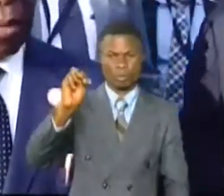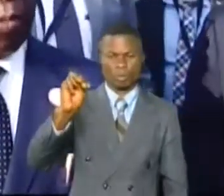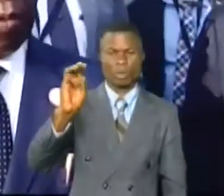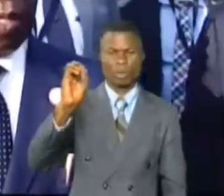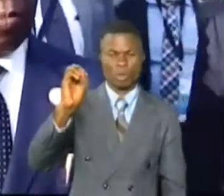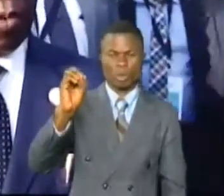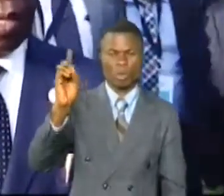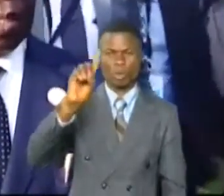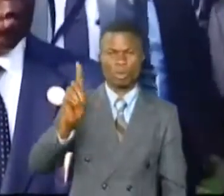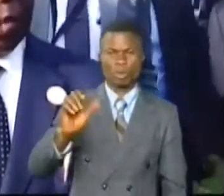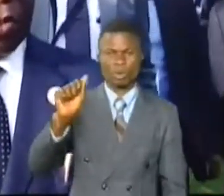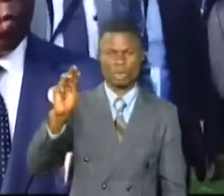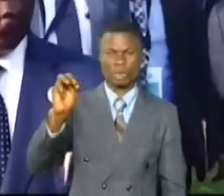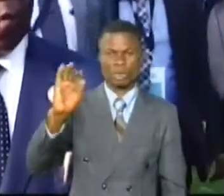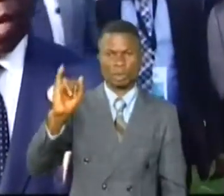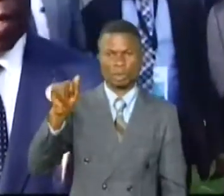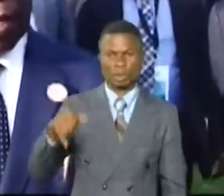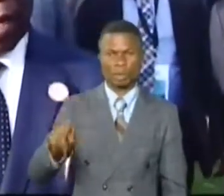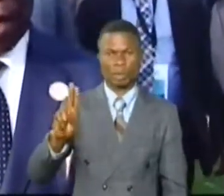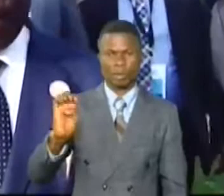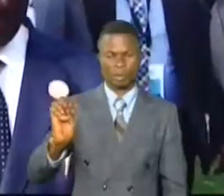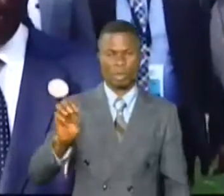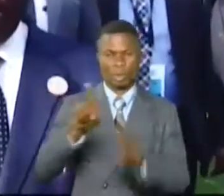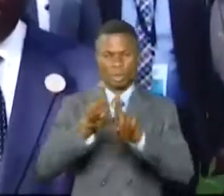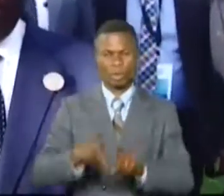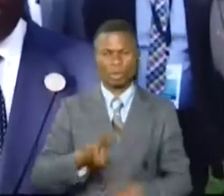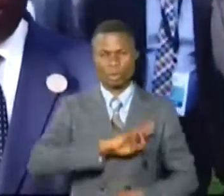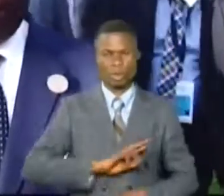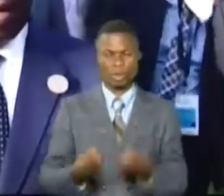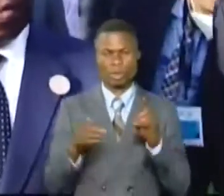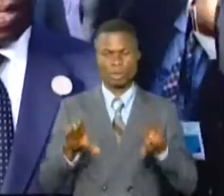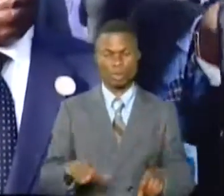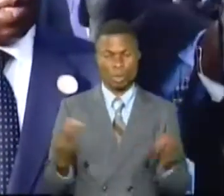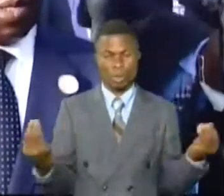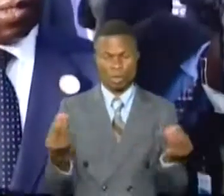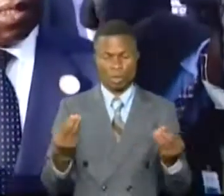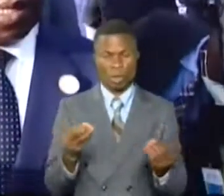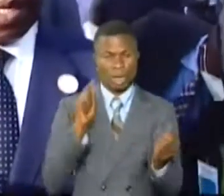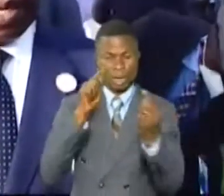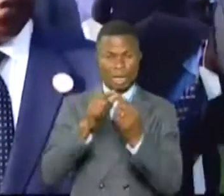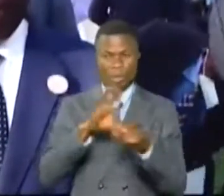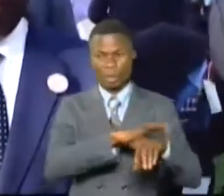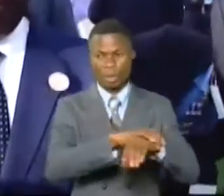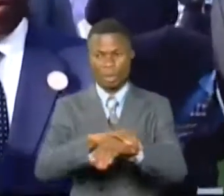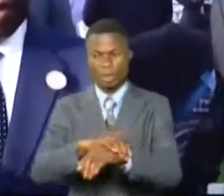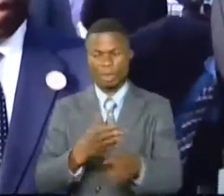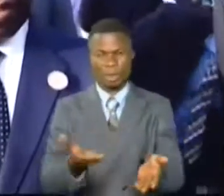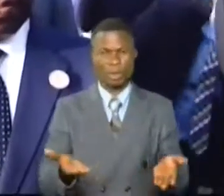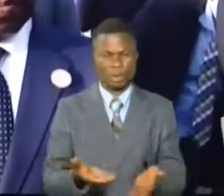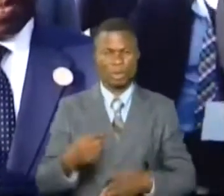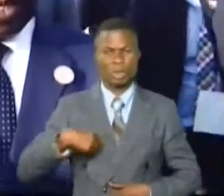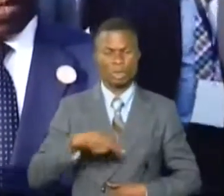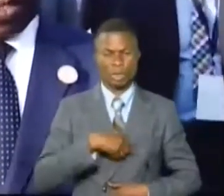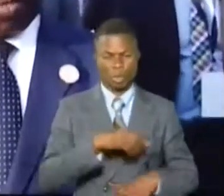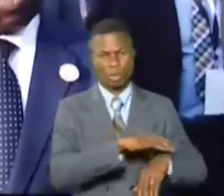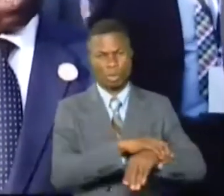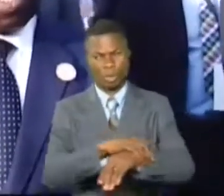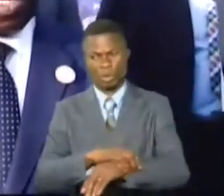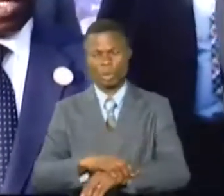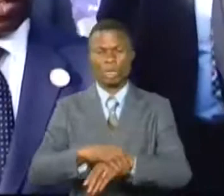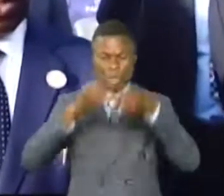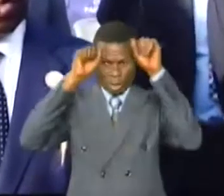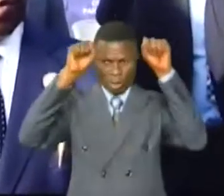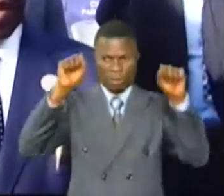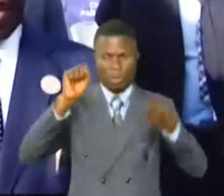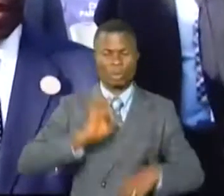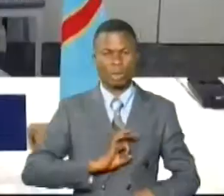et la République démocratique du Congo. Voilà l'intérêt qui nous amène ici et qui amène aussi les chefs d'État